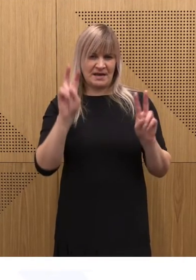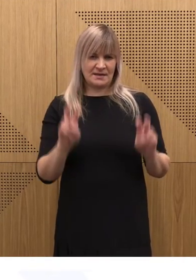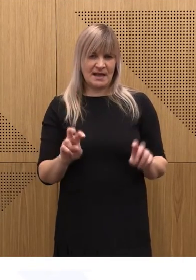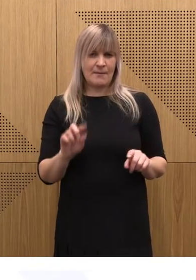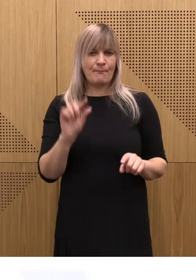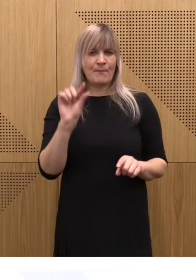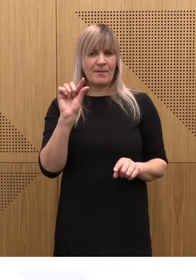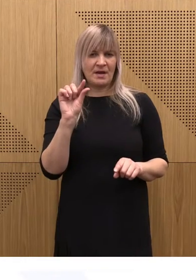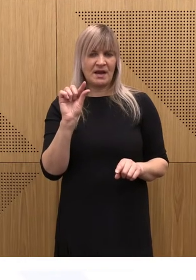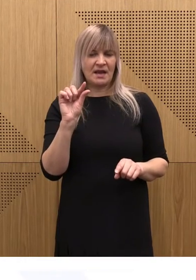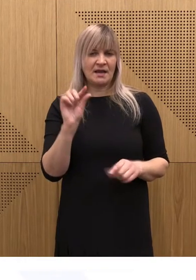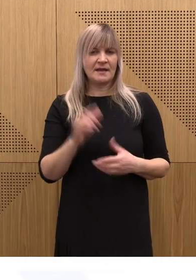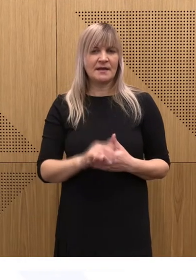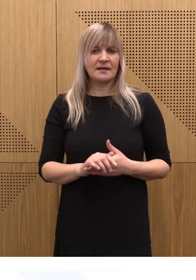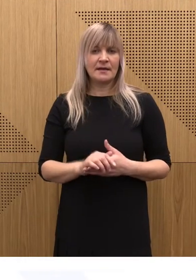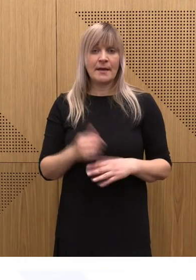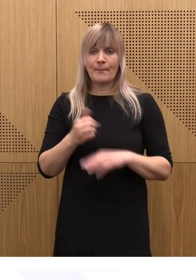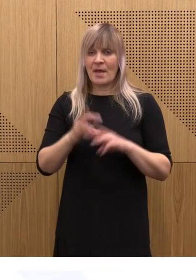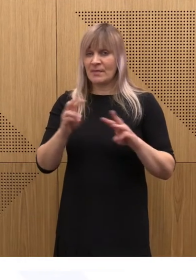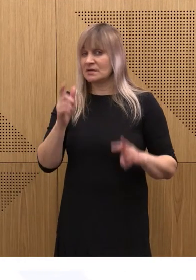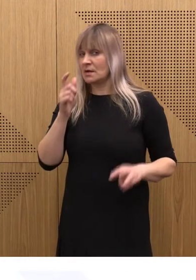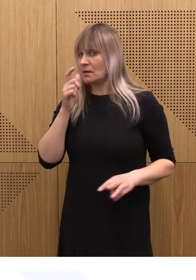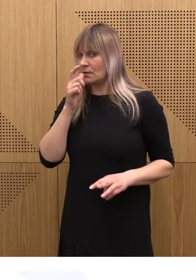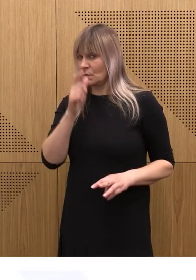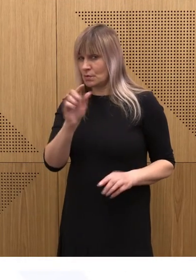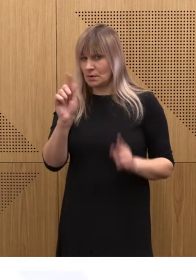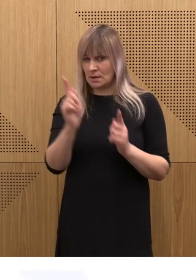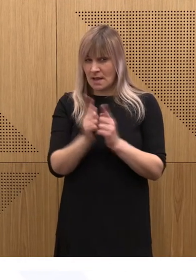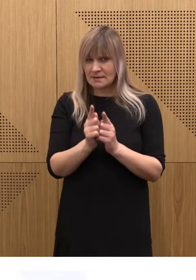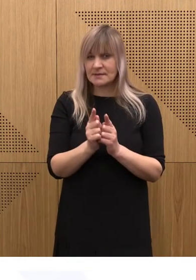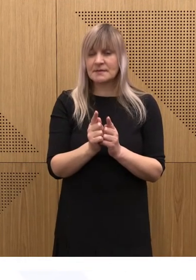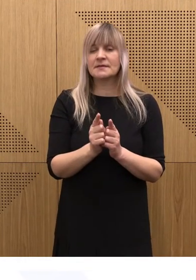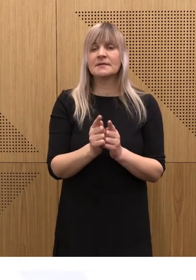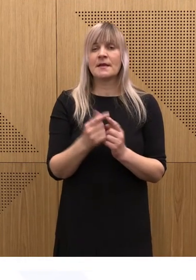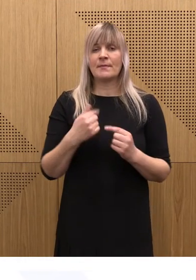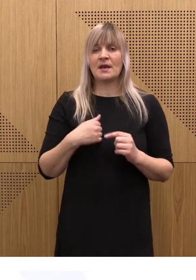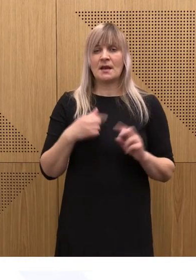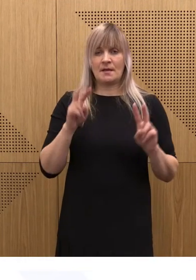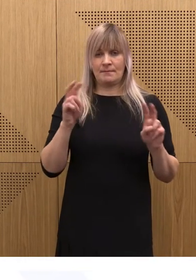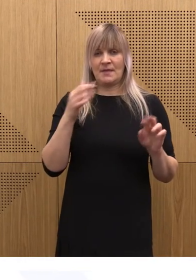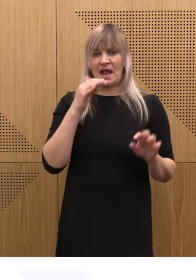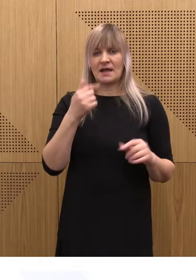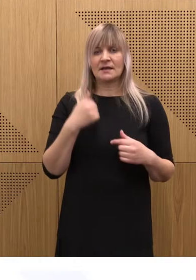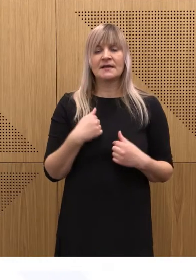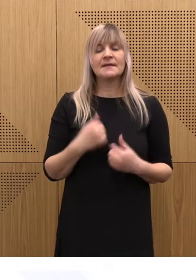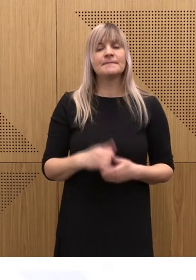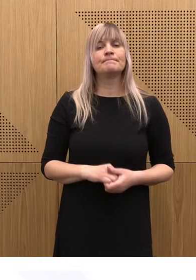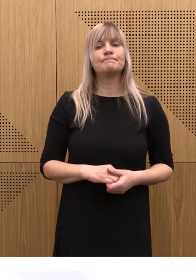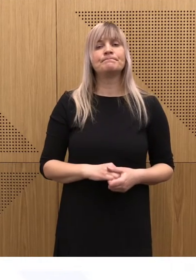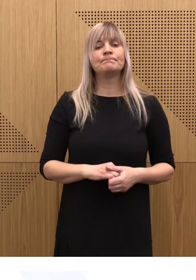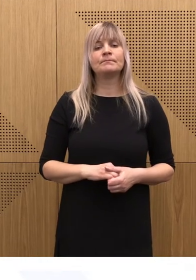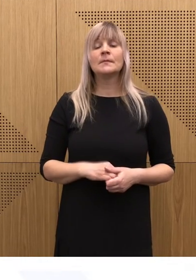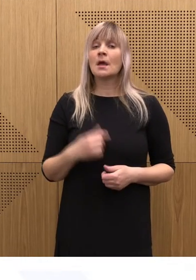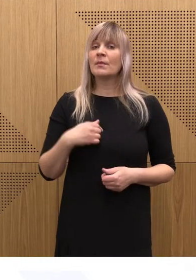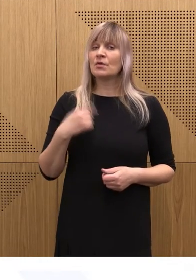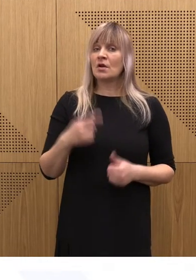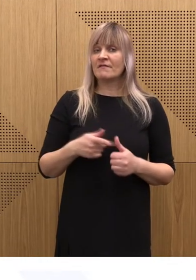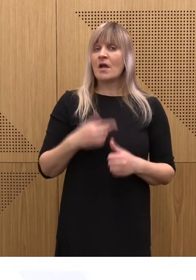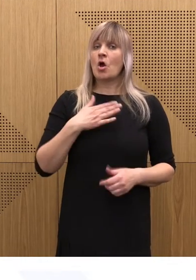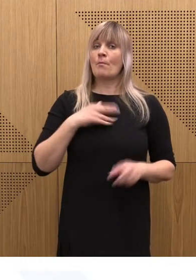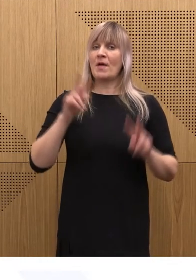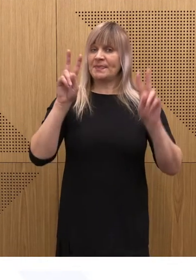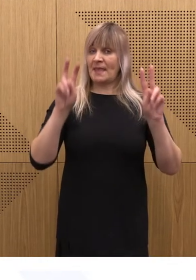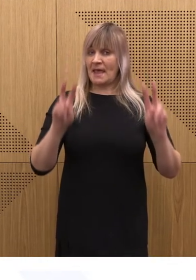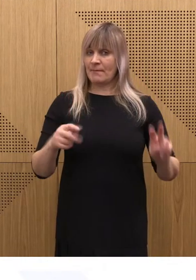asjadest, millel juba peaminister korra ära mainis. Ja mul olid veel omad teemad